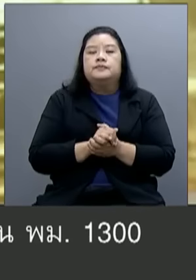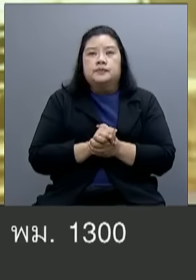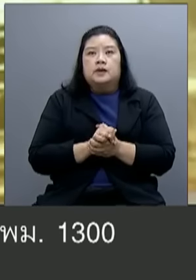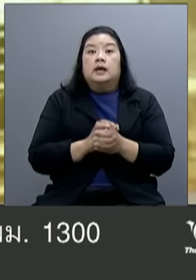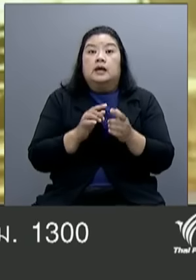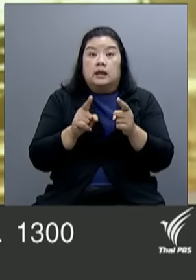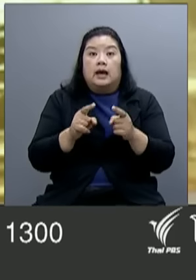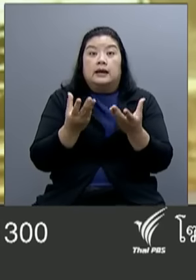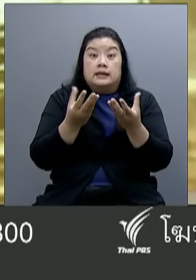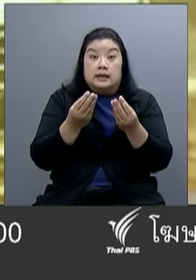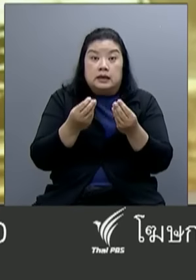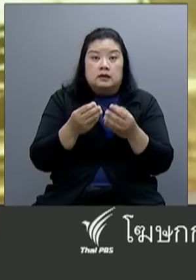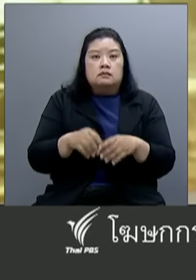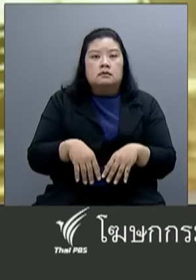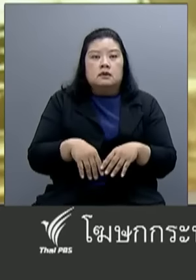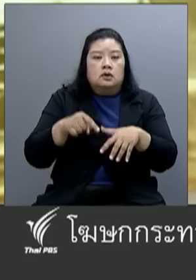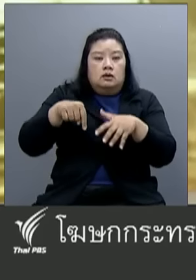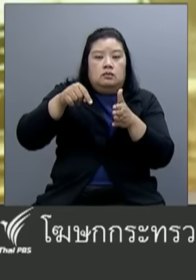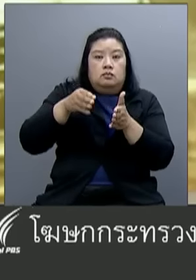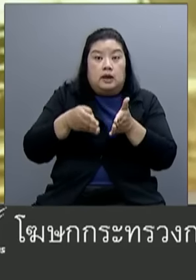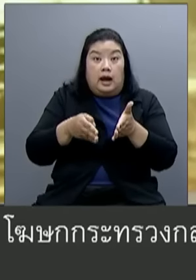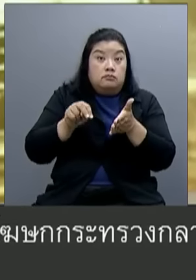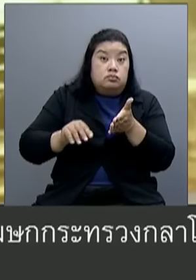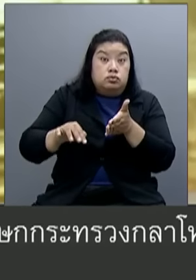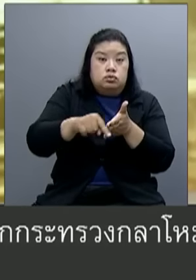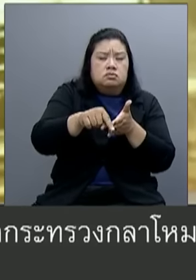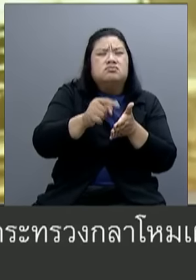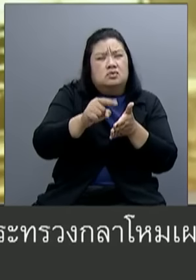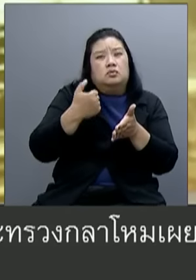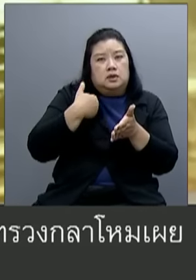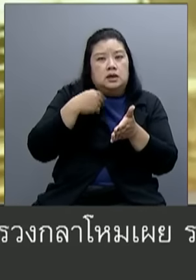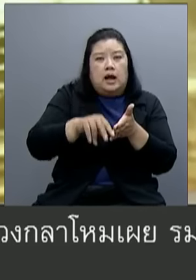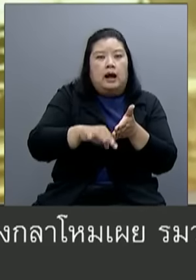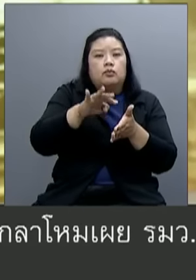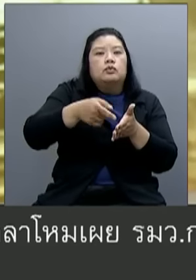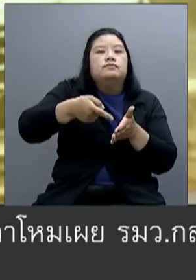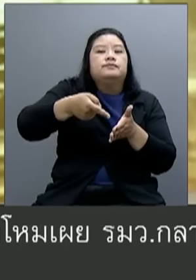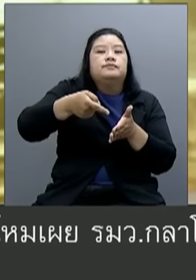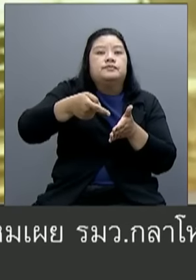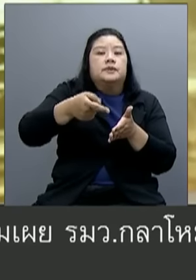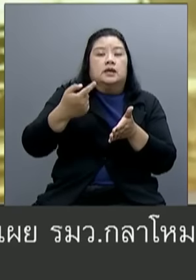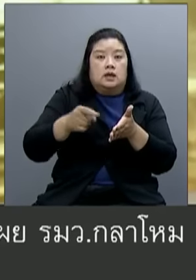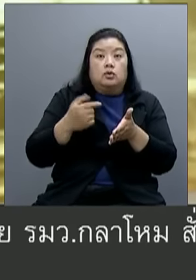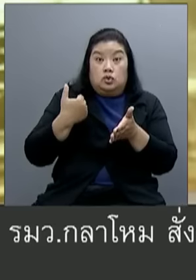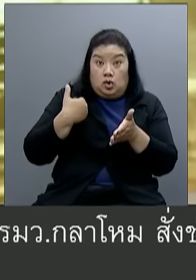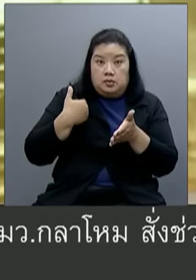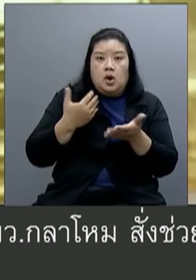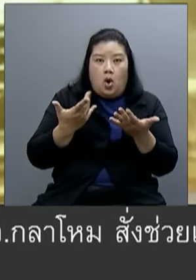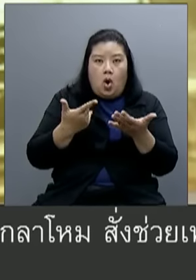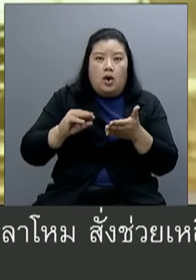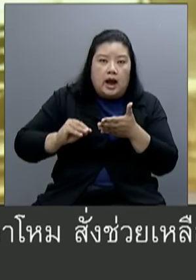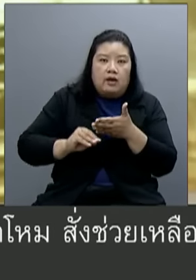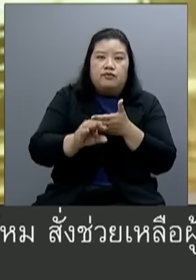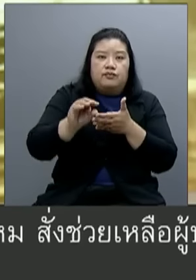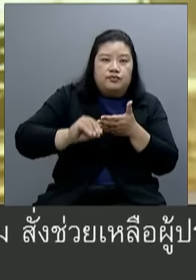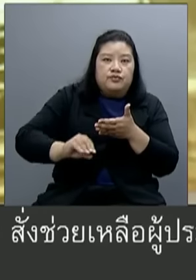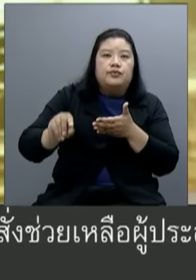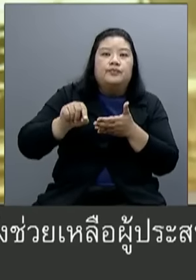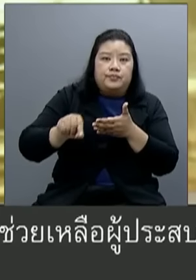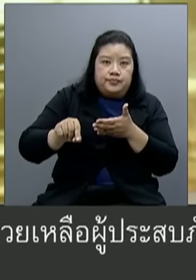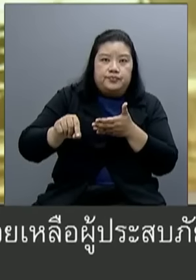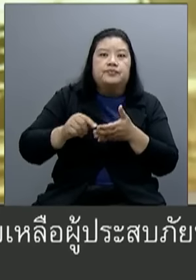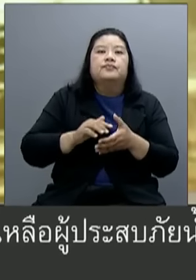ที่รุ่นต่ำนะครับก็ยังคงที่ยังจะต้องมีน้ำค้างอยู่นะครับแล้วก็ยังจะต้องที่จะระบายลงมาน ะ ครับในส่วนนี้ครับก็เป็น